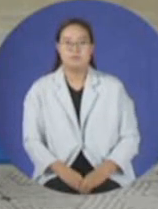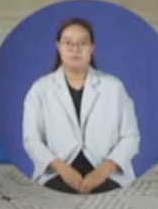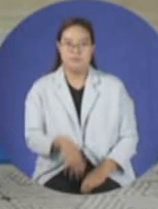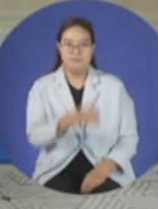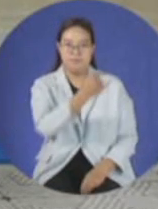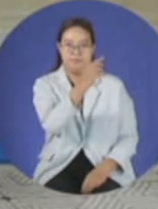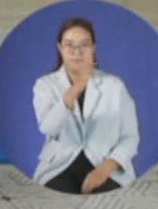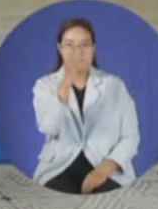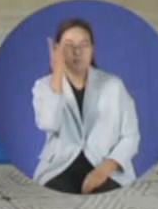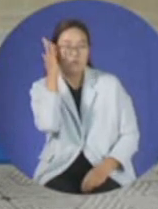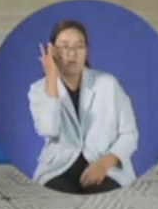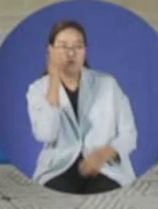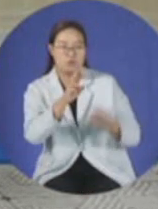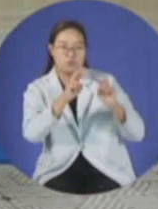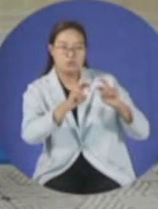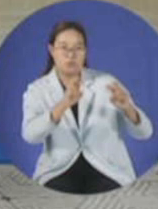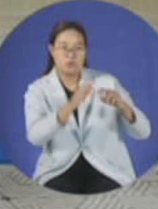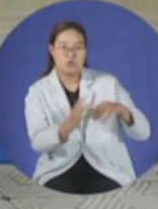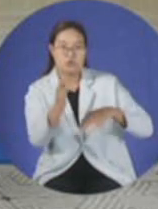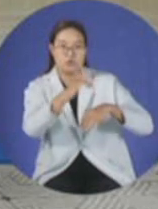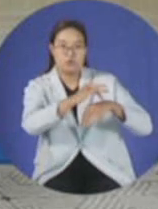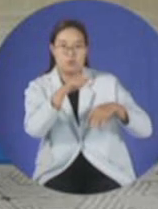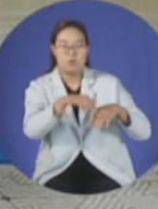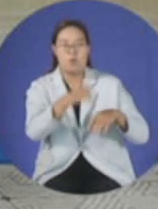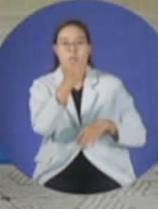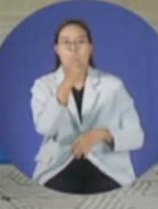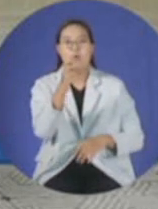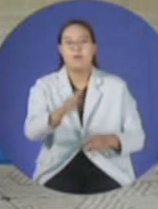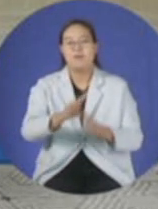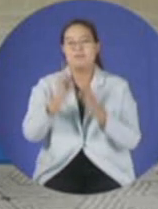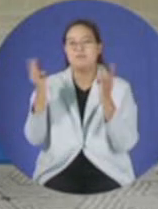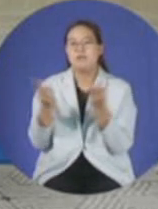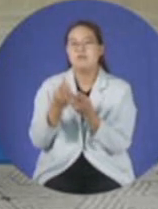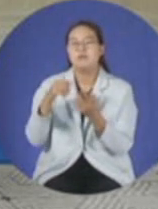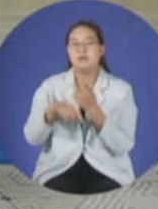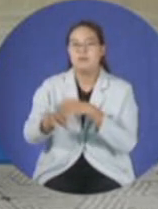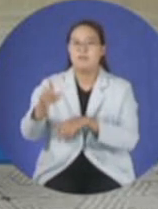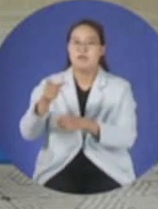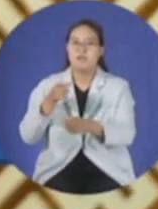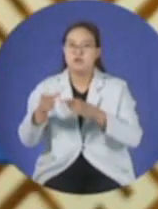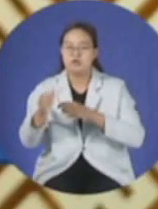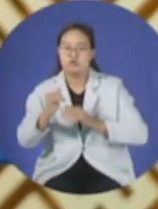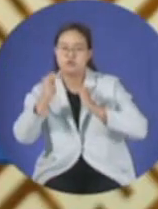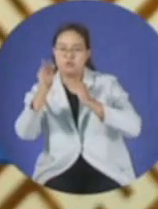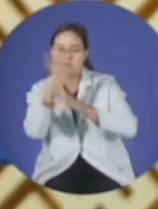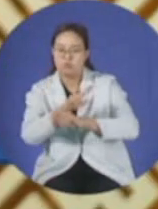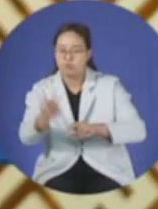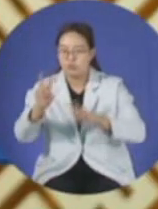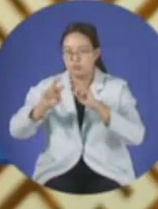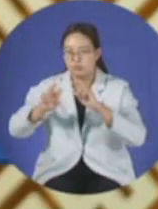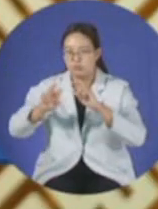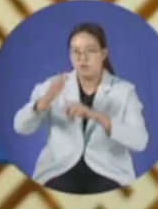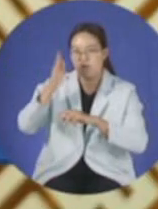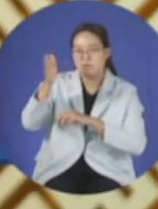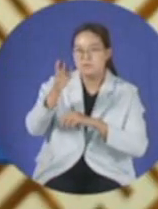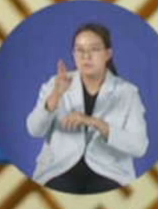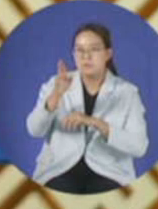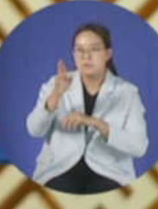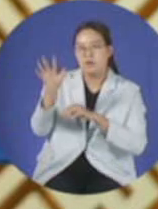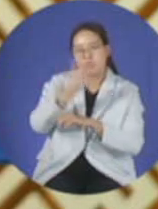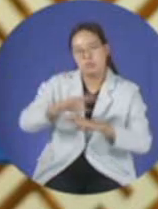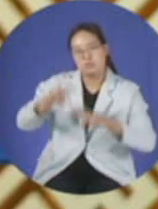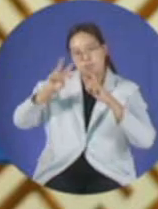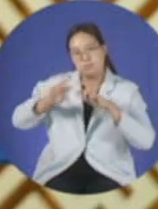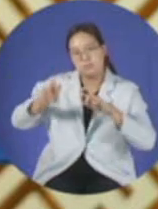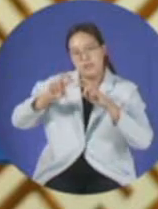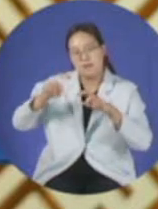Нийслэлийн бодлогын судалгаа шинжилгээний төв нь Улаанбаатар хотын нийгэм, эдийн засгийн хөгжлийг судалж, ирээдүйн чиг хандлагыг тодорхойлох төдий хийсэн